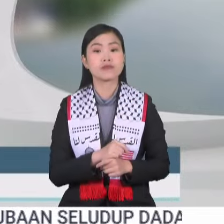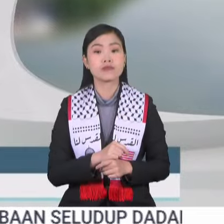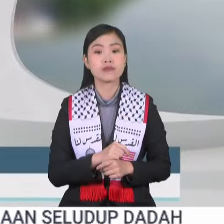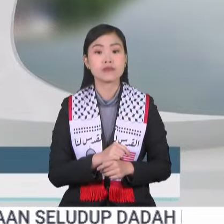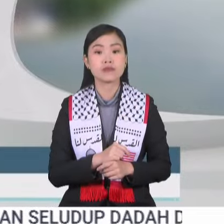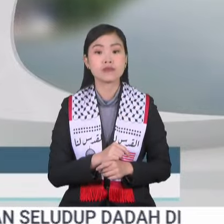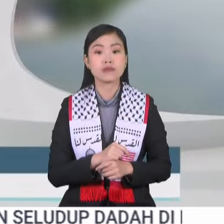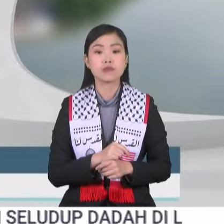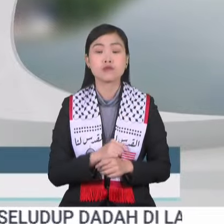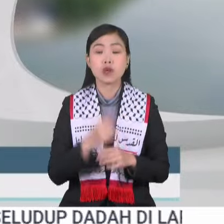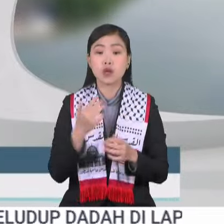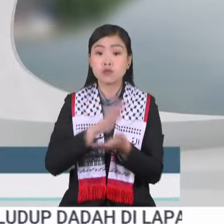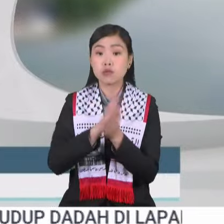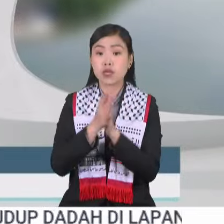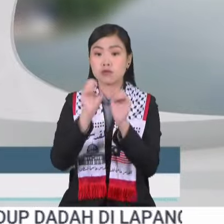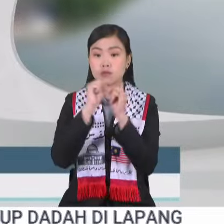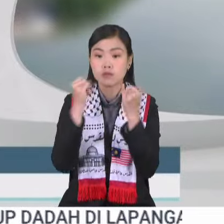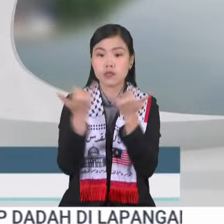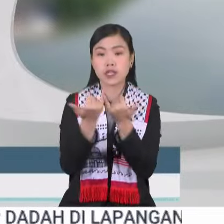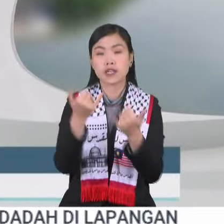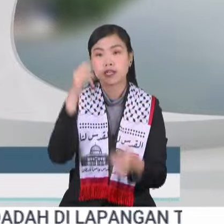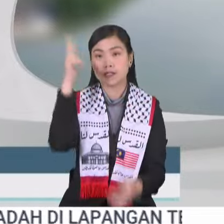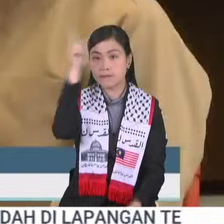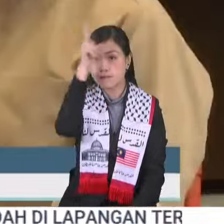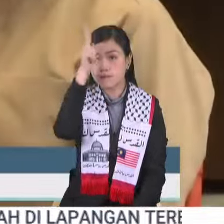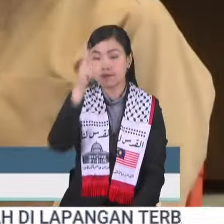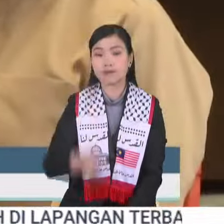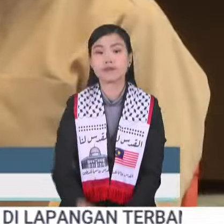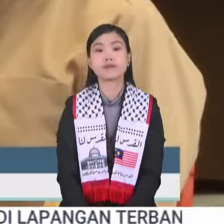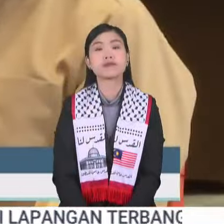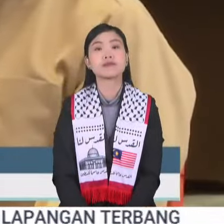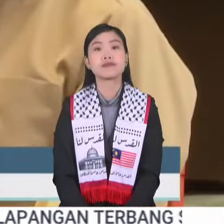sebagai Syarikat berkaitan kerajaan